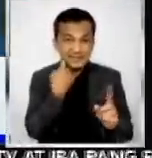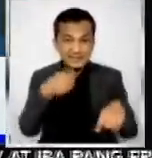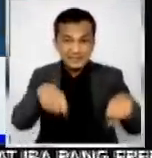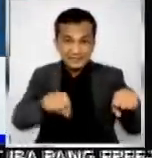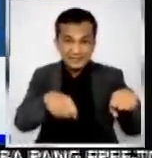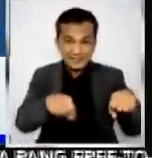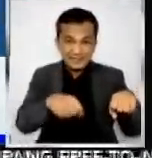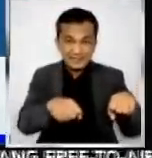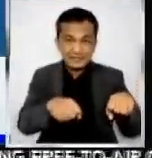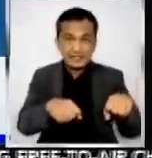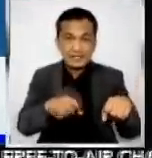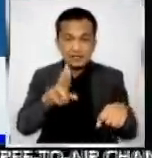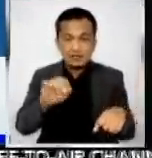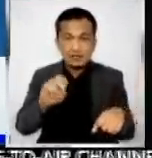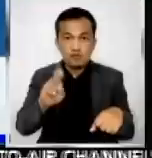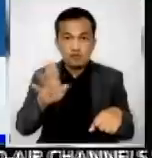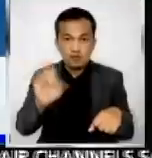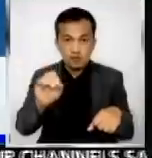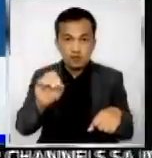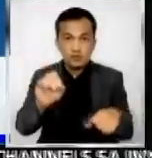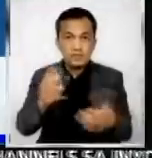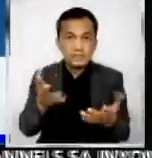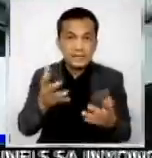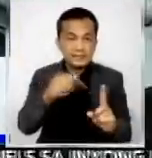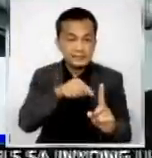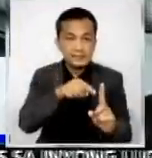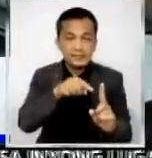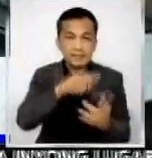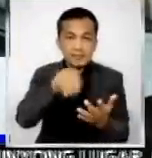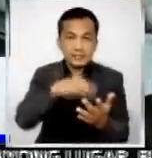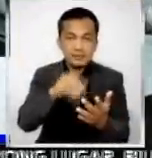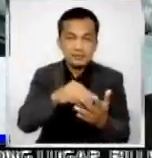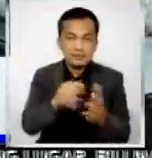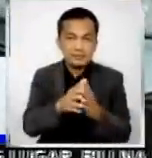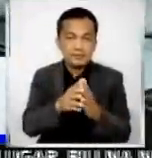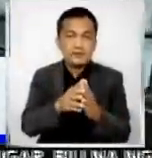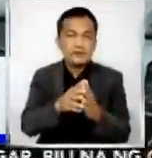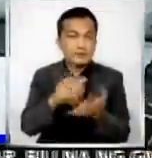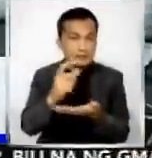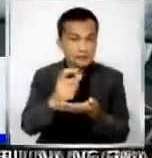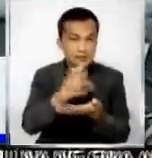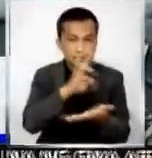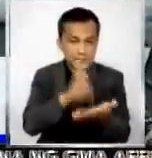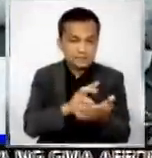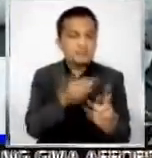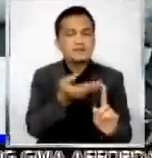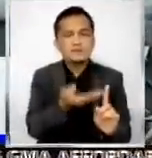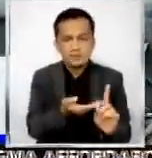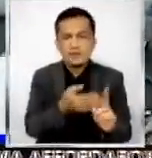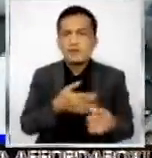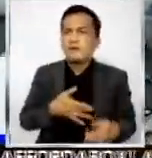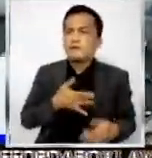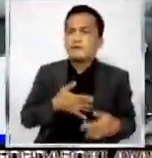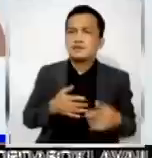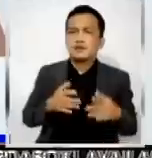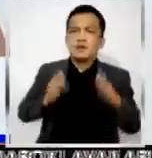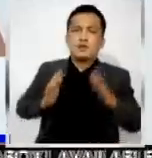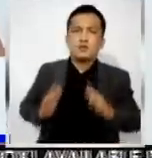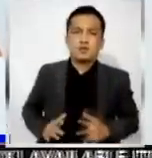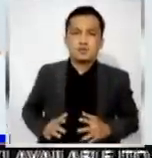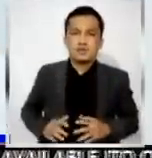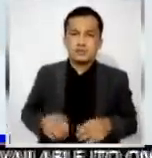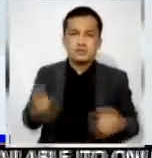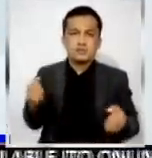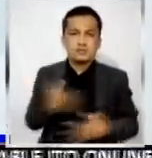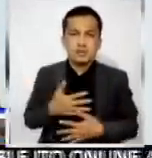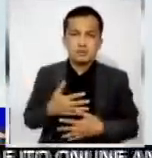Arellano Jr. sa Mandaluyong City Mega Vaccination Site. Kahit papano raw, nabawasan na ang takot niyang mahawa ng COVID. Kailangan namin